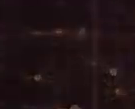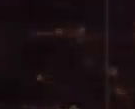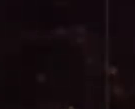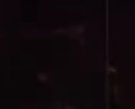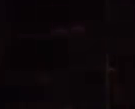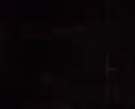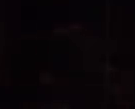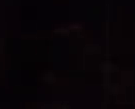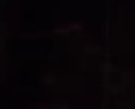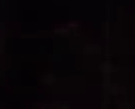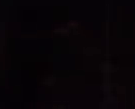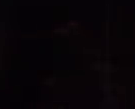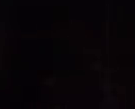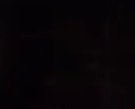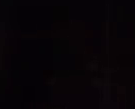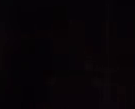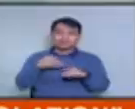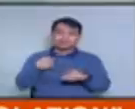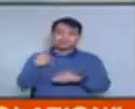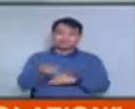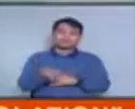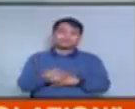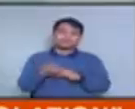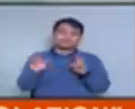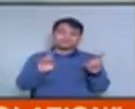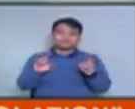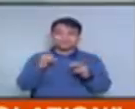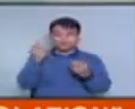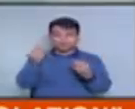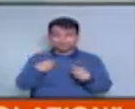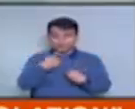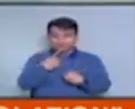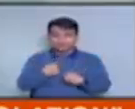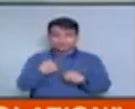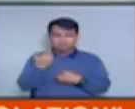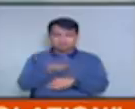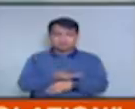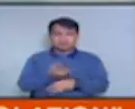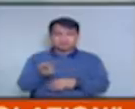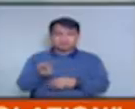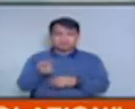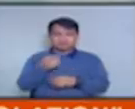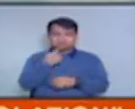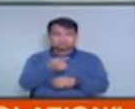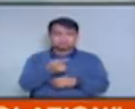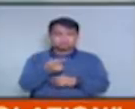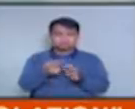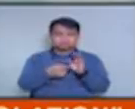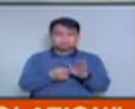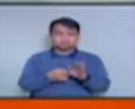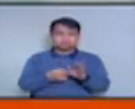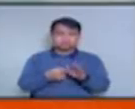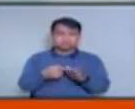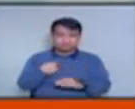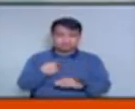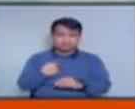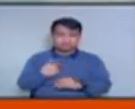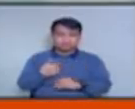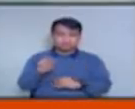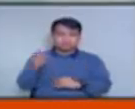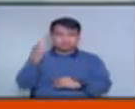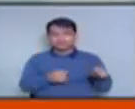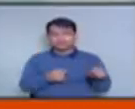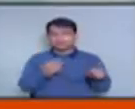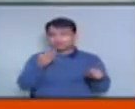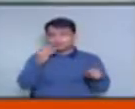na lang din niya nakausap kasi pinakausap ko po sa kanya. Ano pong napag-usapan nila ng mga anak ninyo? Bali, sinabihan po siya ng anak niya na bakit